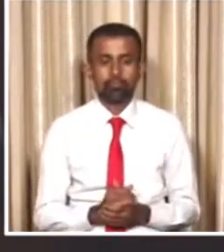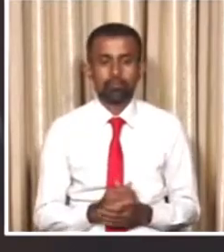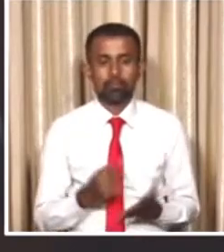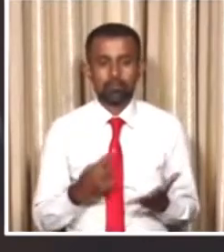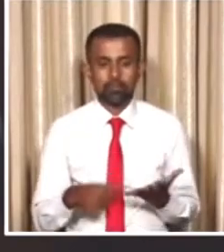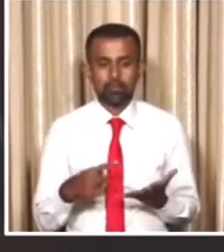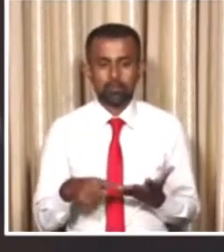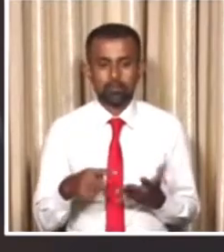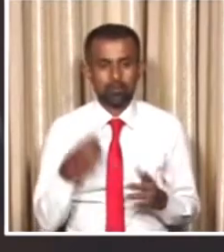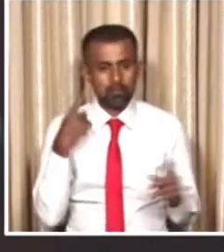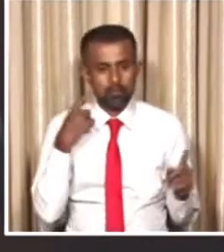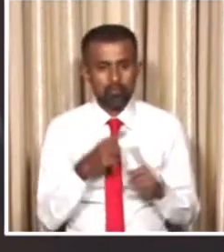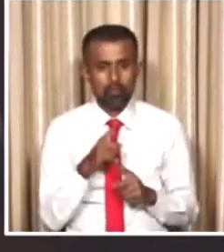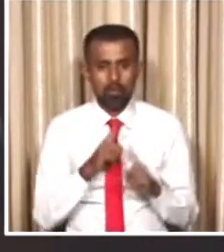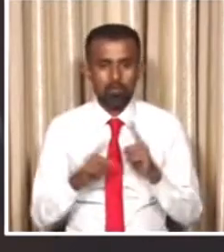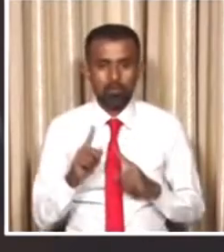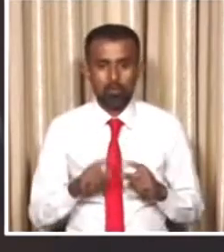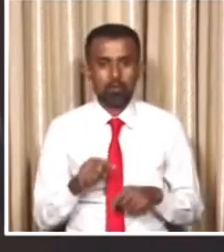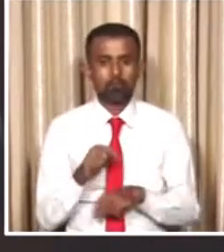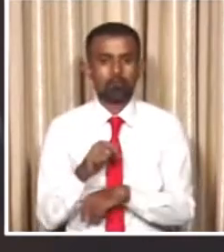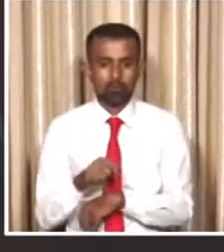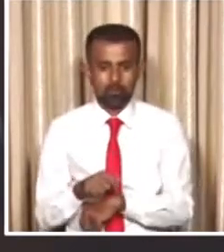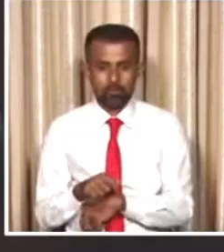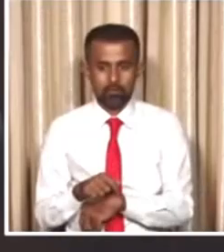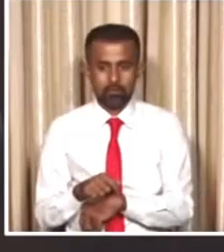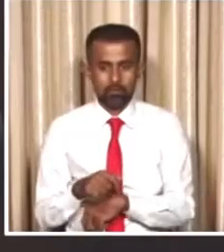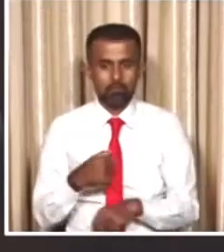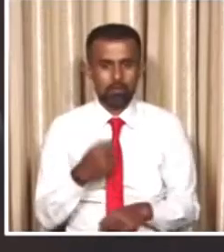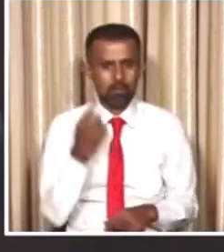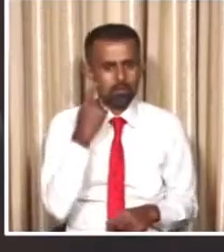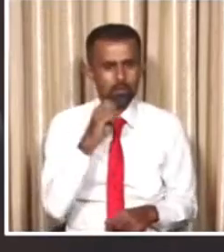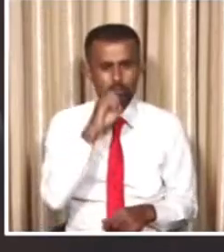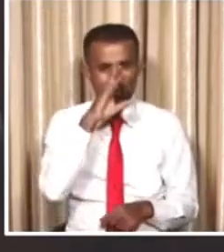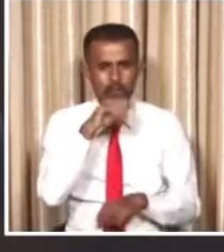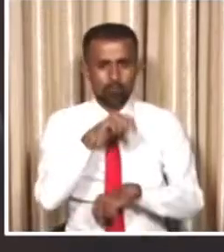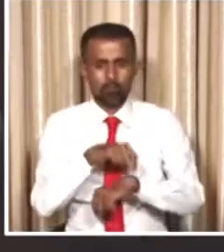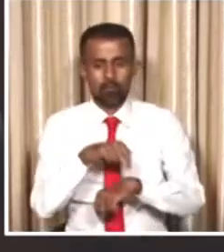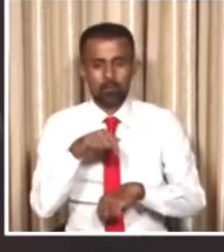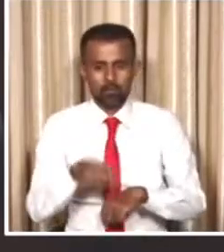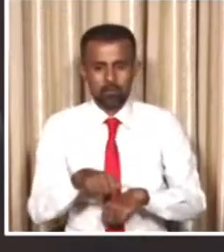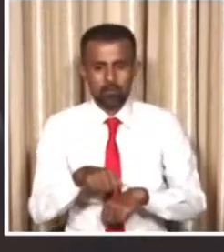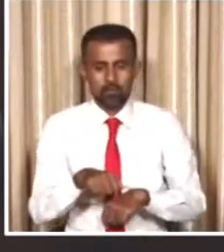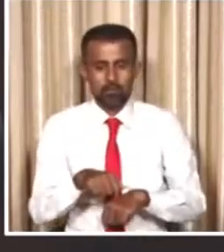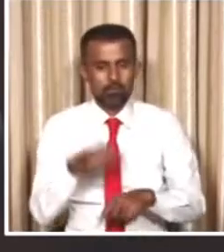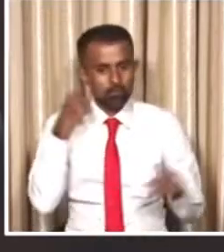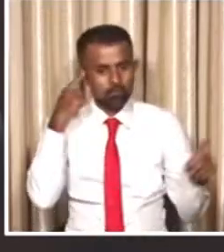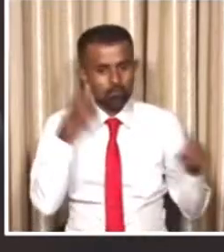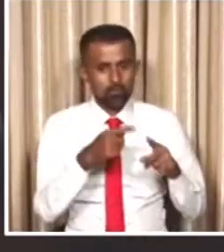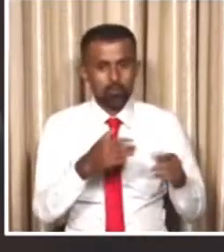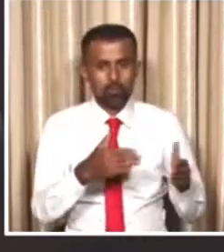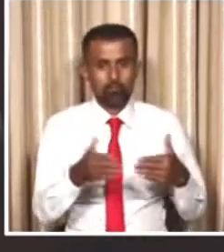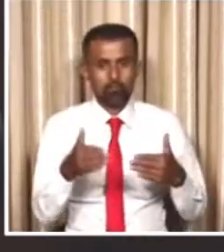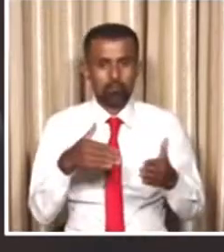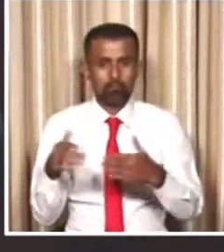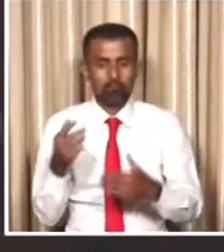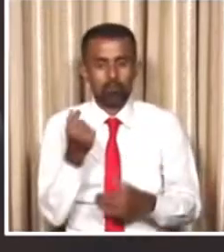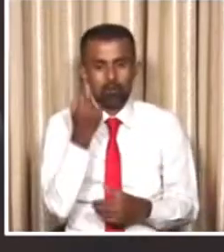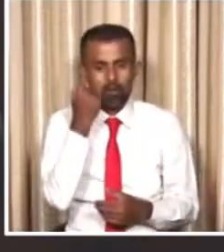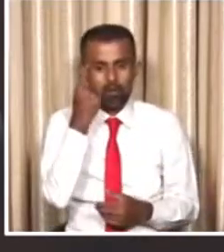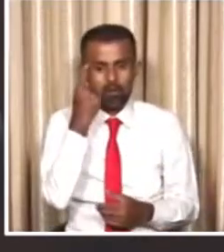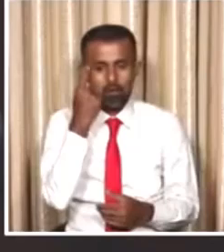කීපයක් පිළිබඳ සාකච්ඡා වෙන අවස්ථාව. අපි තන උදේ ඉඳලා මේ පිළිබඳව විවිධ අදහස් විවිධ